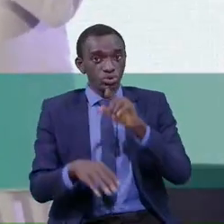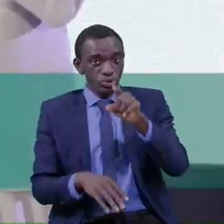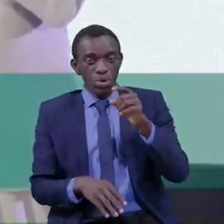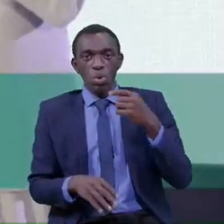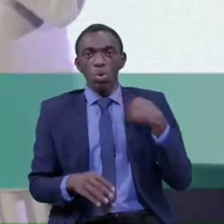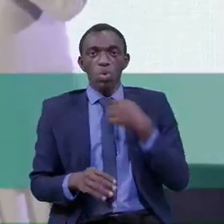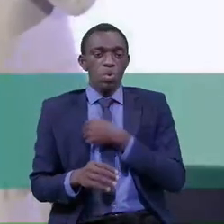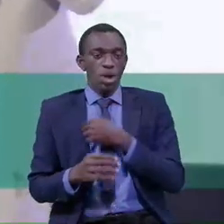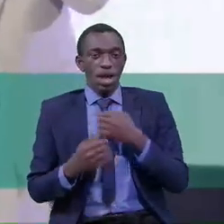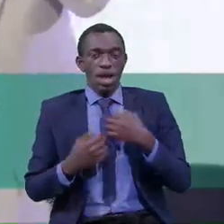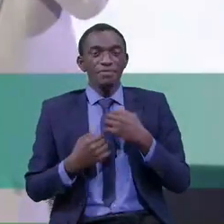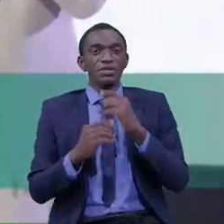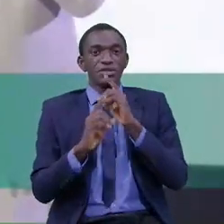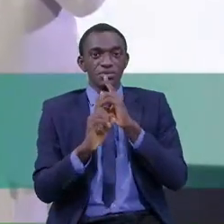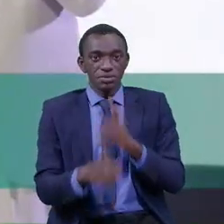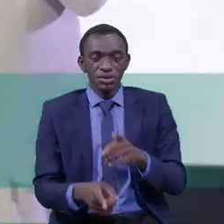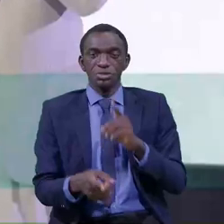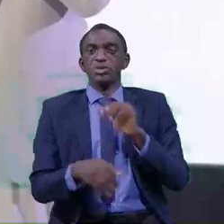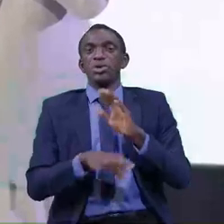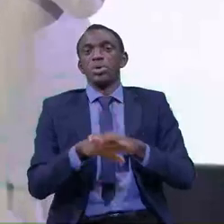Tu te consacres à cet appel.